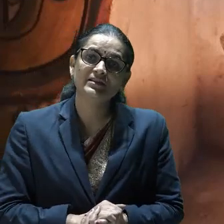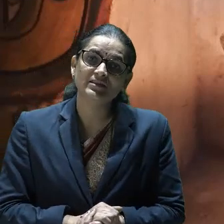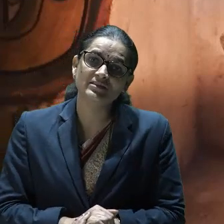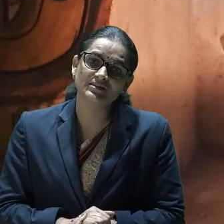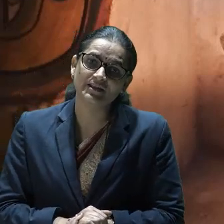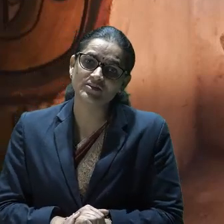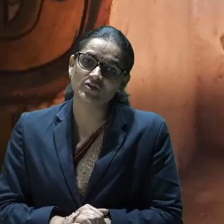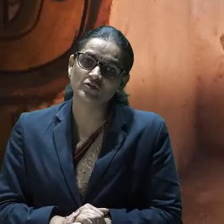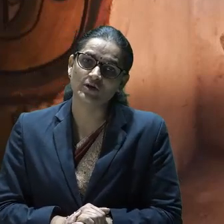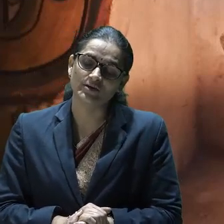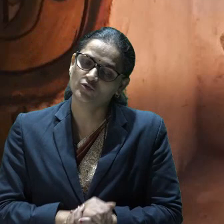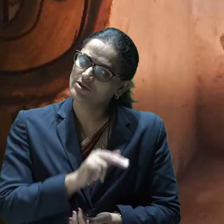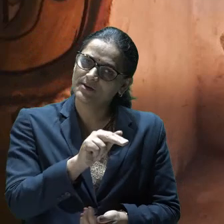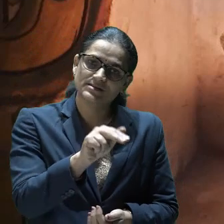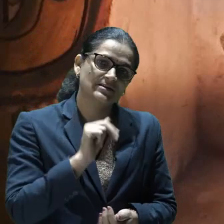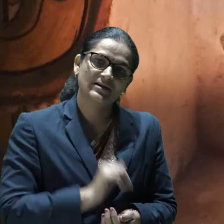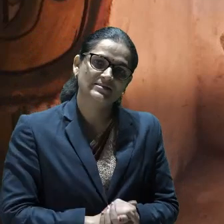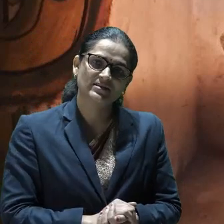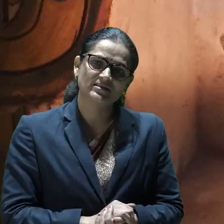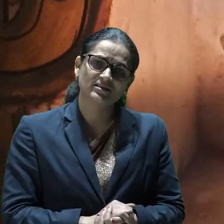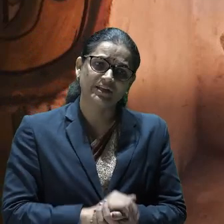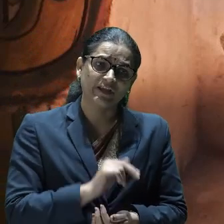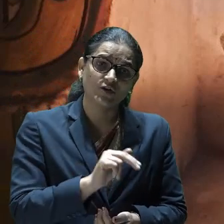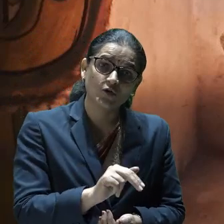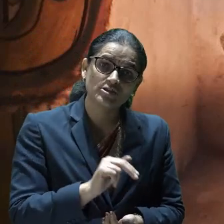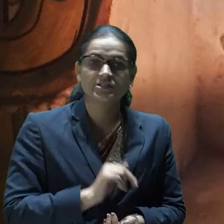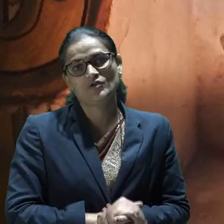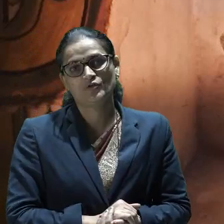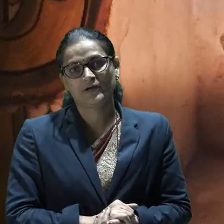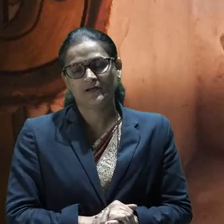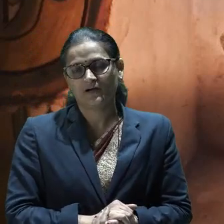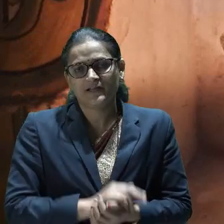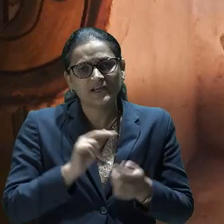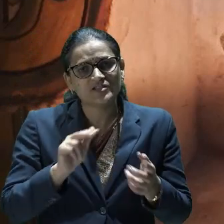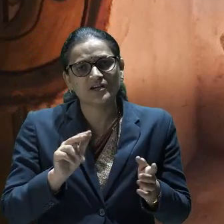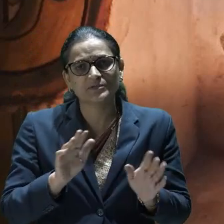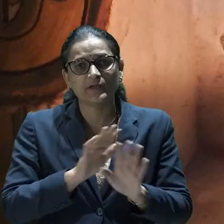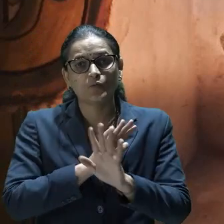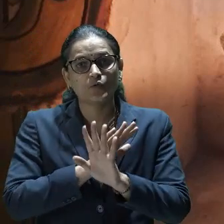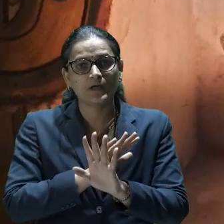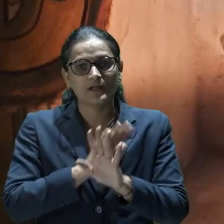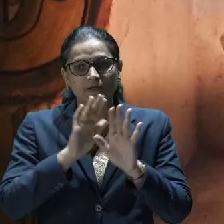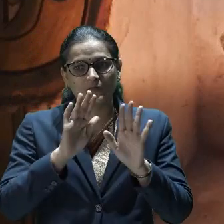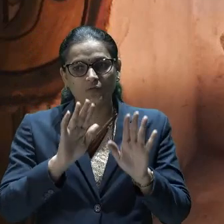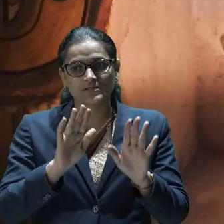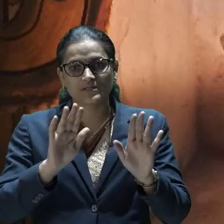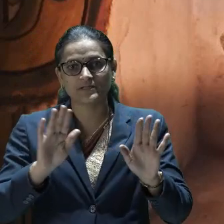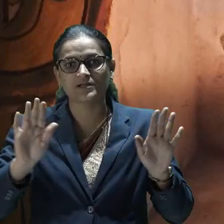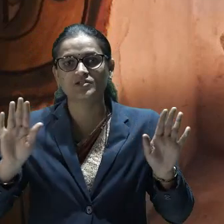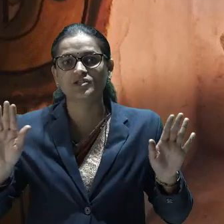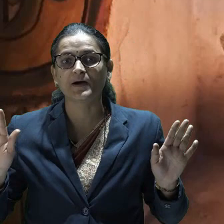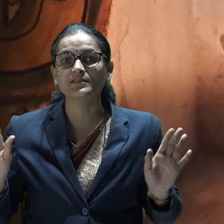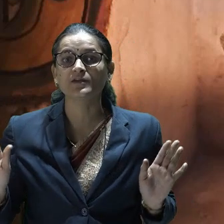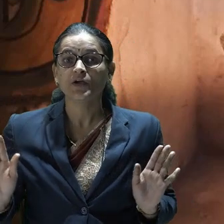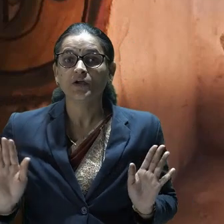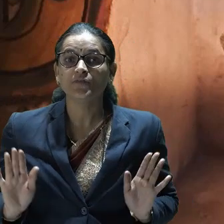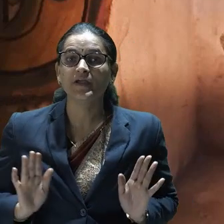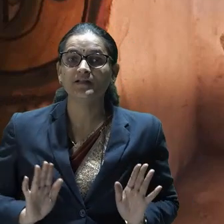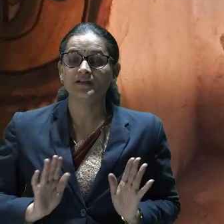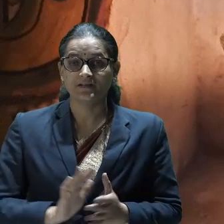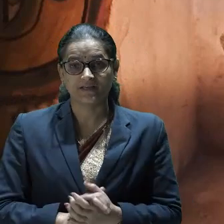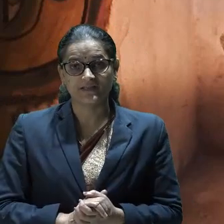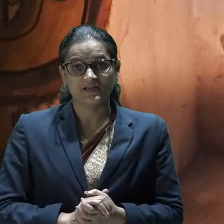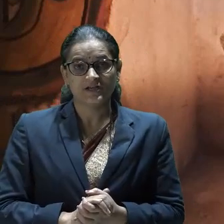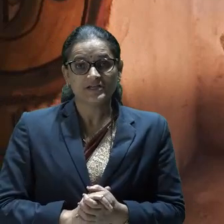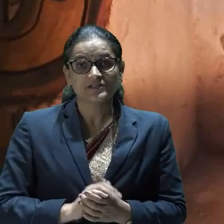हे विज्ञान तंत्रज्ञानाचे युग आहे, तुमच्या भाषेत सांगायचं झालं तर टेक्नॉलॉजीचे युग, आणि या जगामध्ये कोणालाही कोणासाठी अजिबात